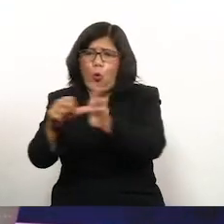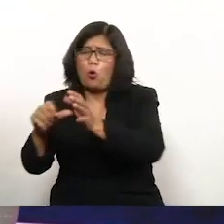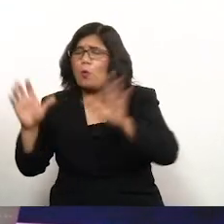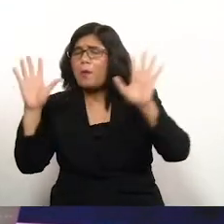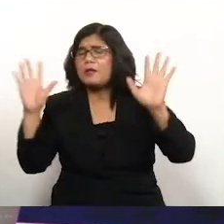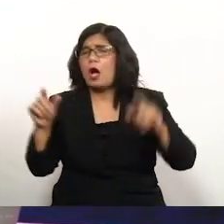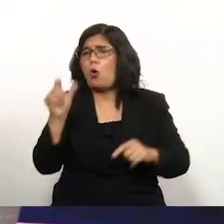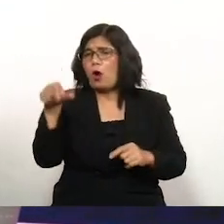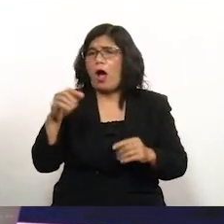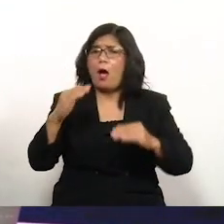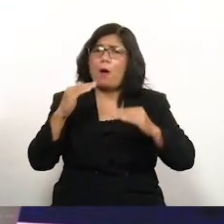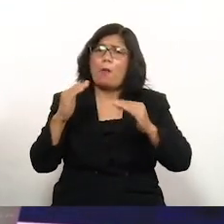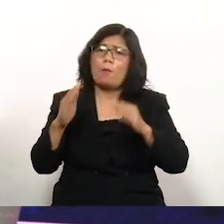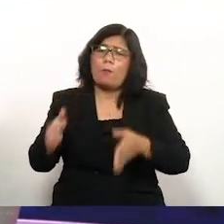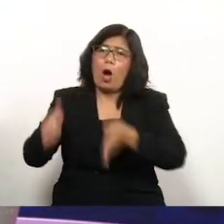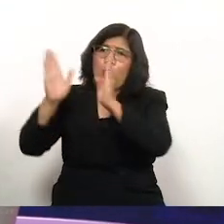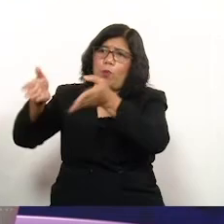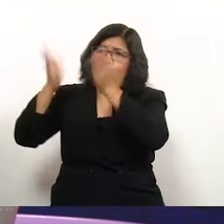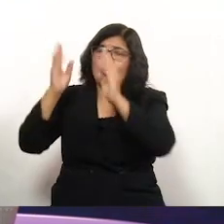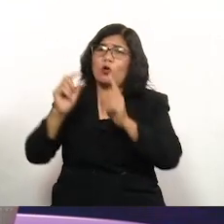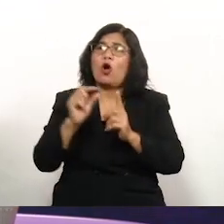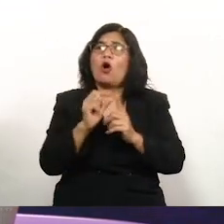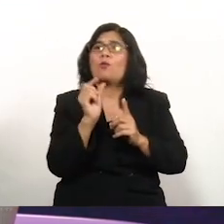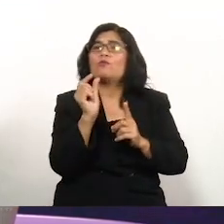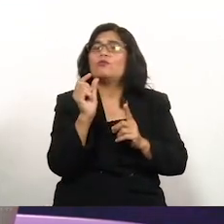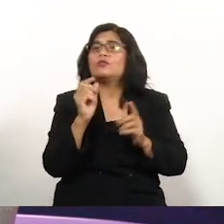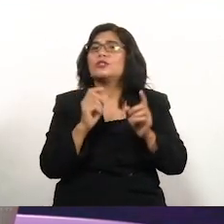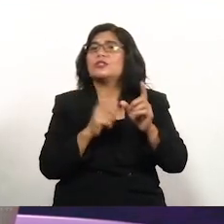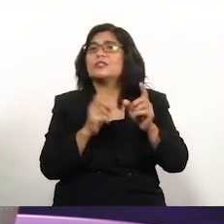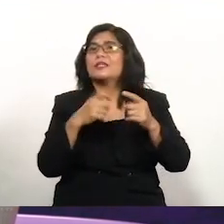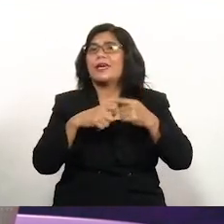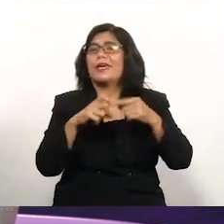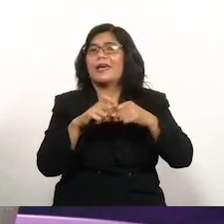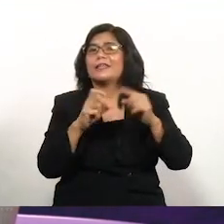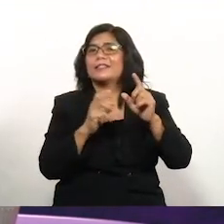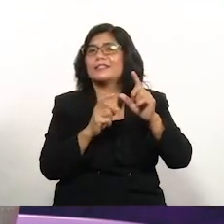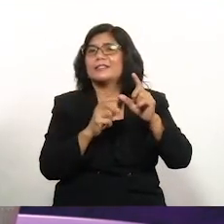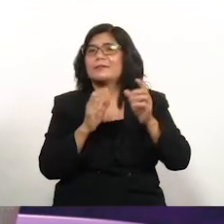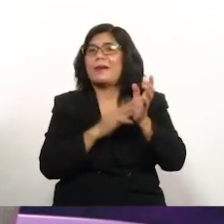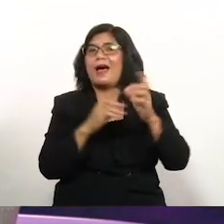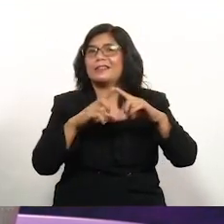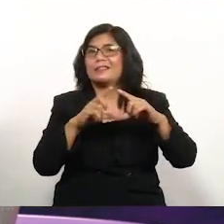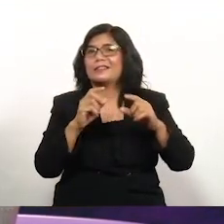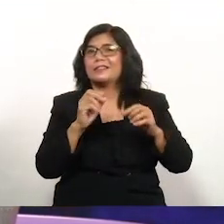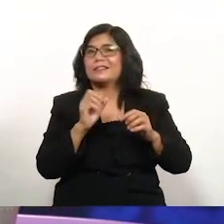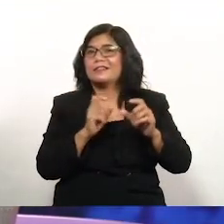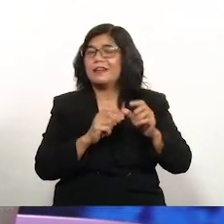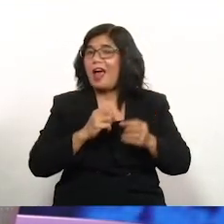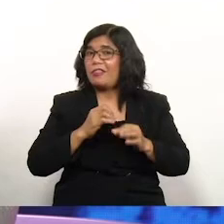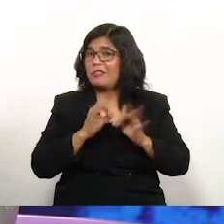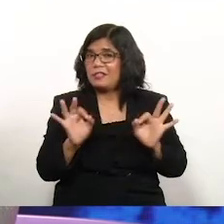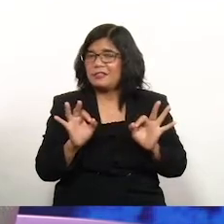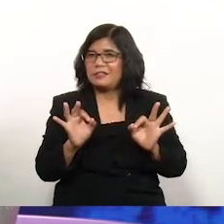orang lain Iya dan kenapa bisa begitu karena memang dia orang yang diberkahi Hai saya